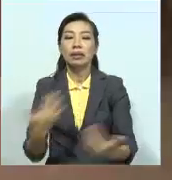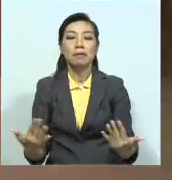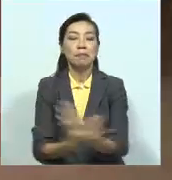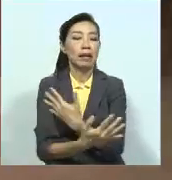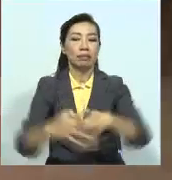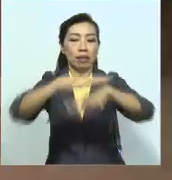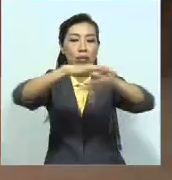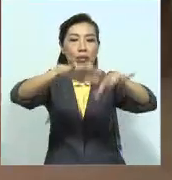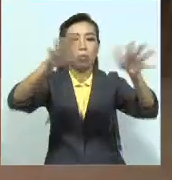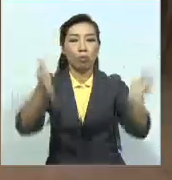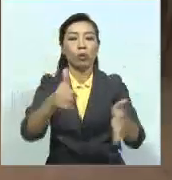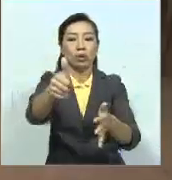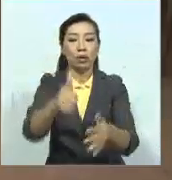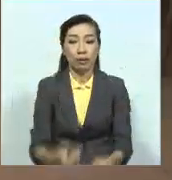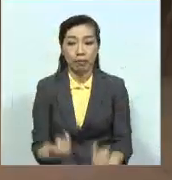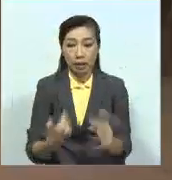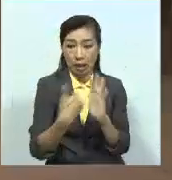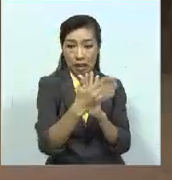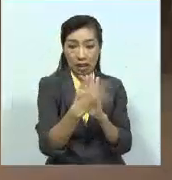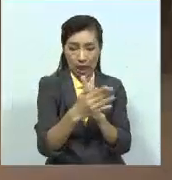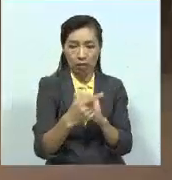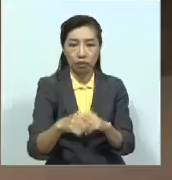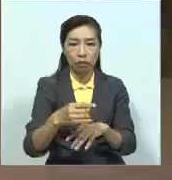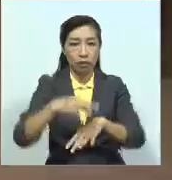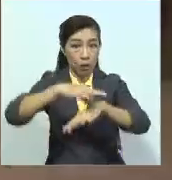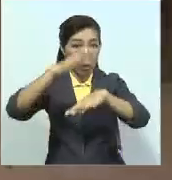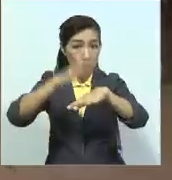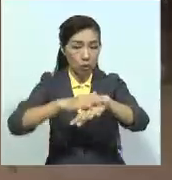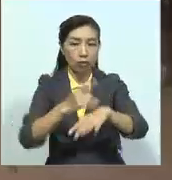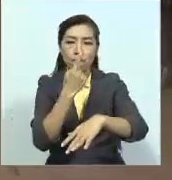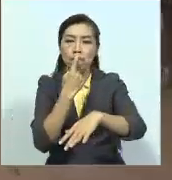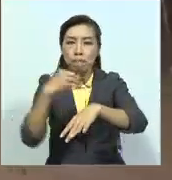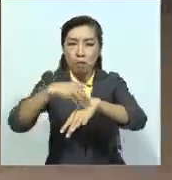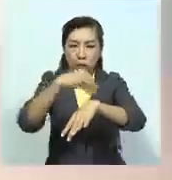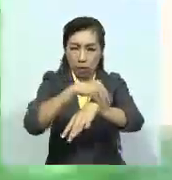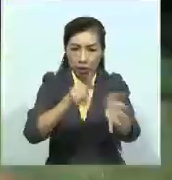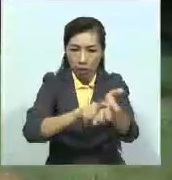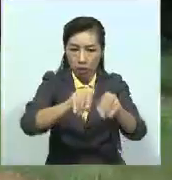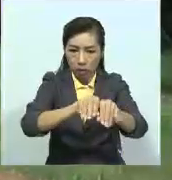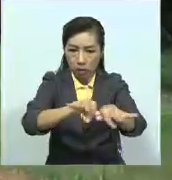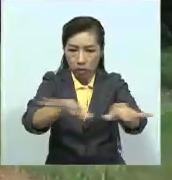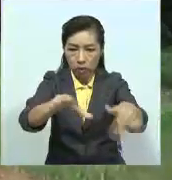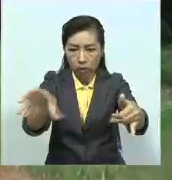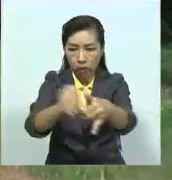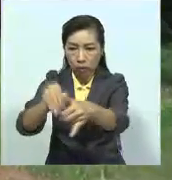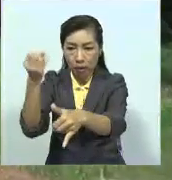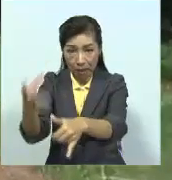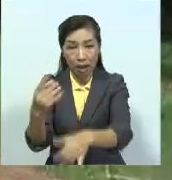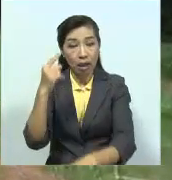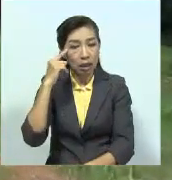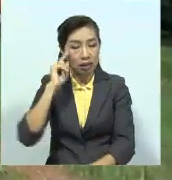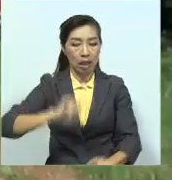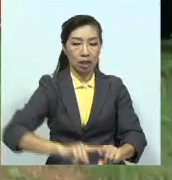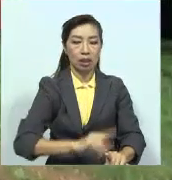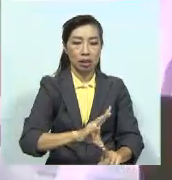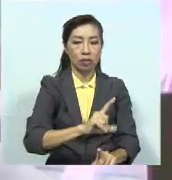การณ์ไข้เลือดออกในภาคอีสานตอนนี้ต้องบอกว่ารุนแรงขึ้นโดยข้อมูลจากกรมควบคุมโรคพบว่าตั้งแต่วันที่1มกราคม